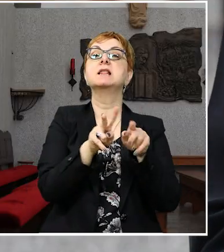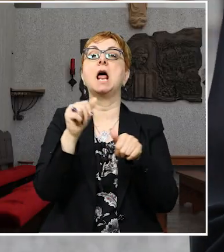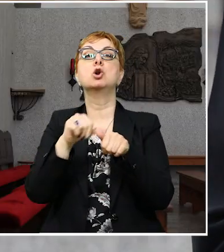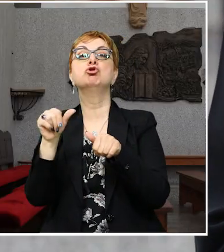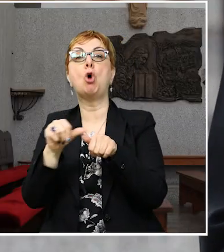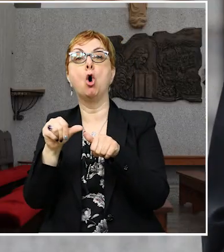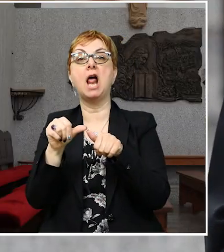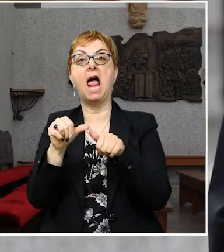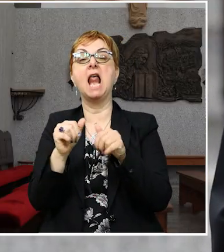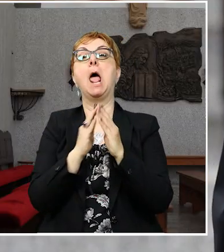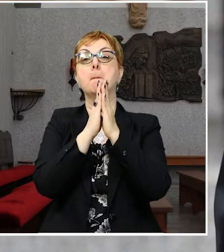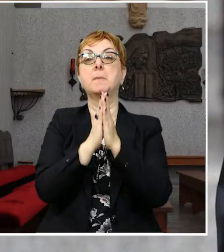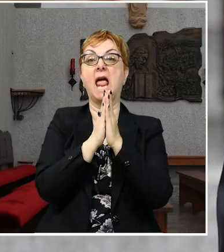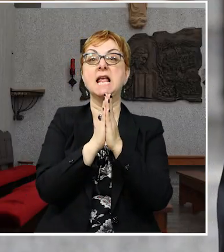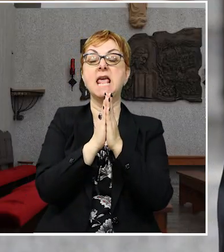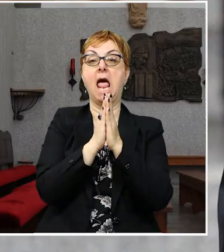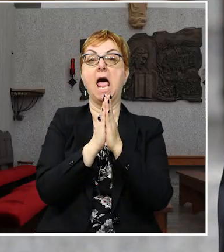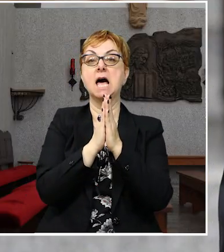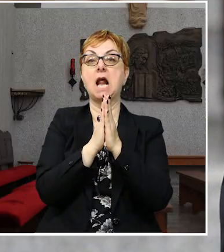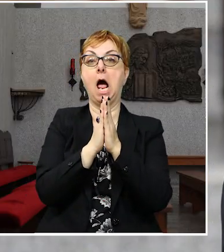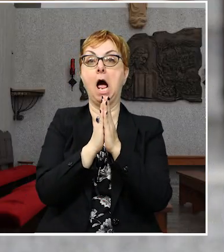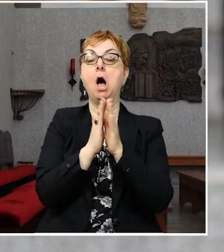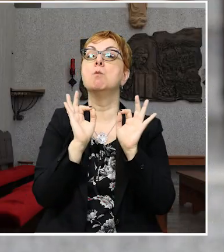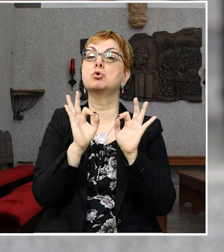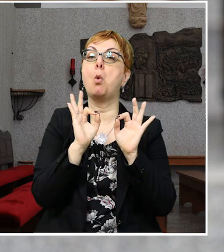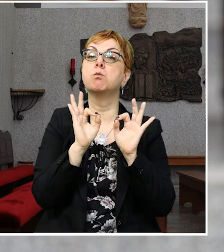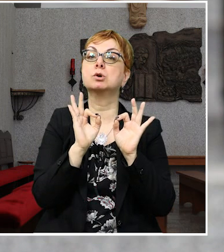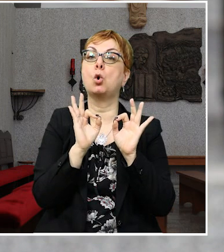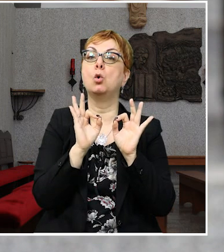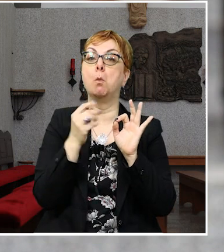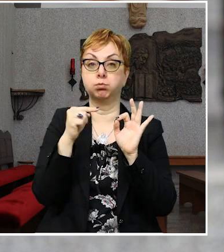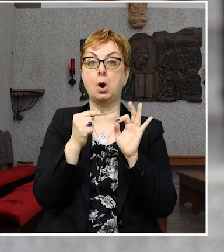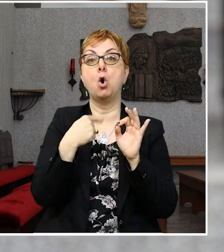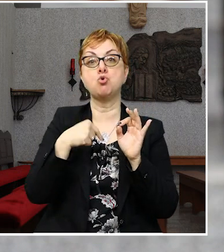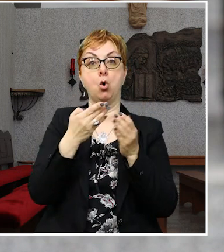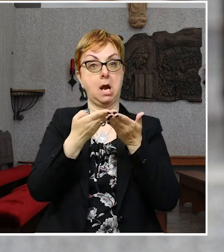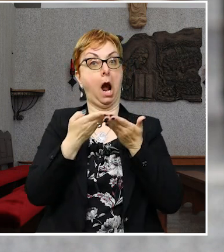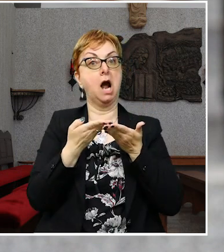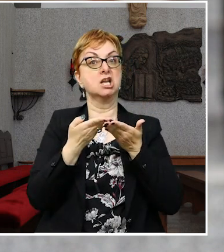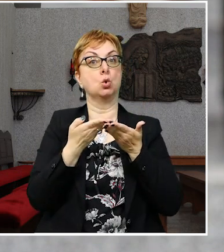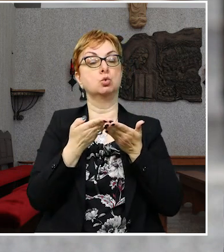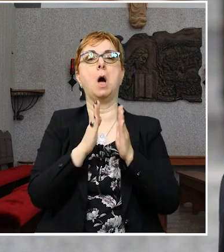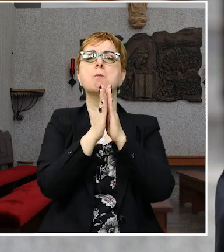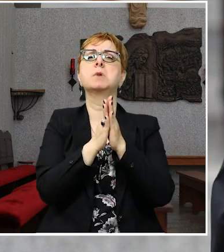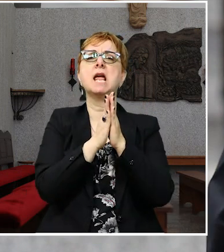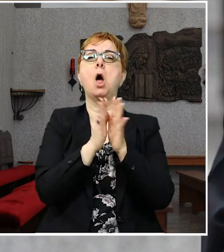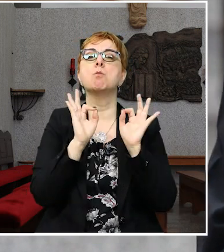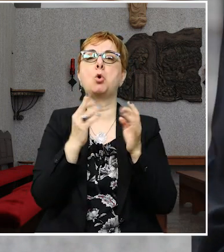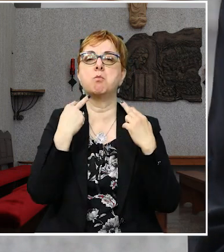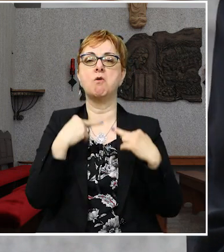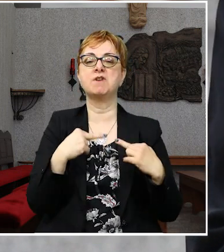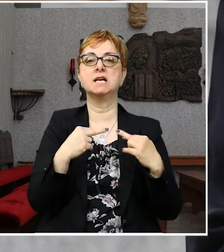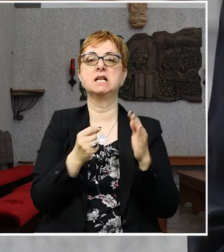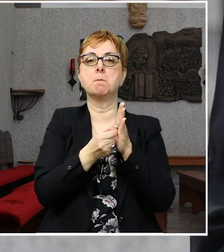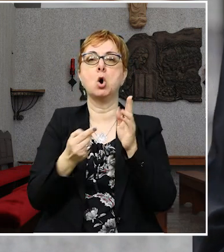Fratelli e sorelle, la preghiera ci aiuta a questo. La preghiera è il centro